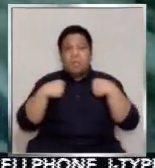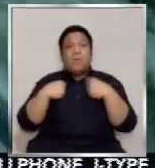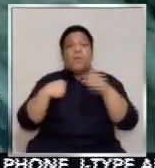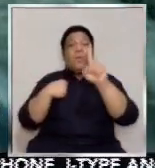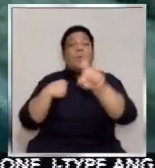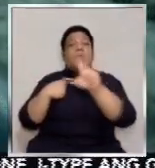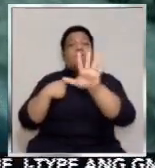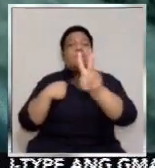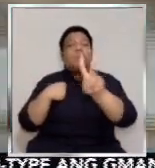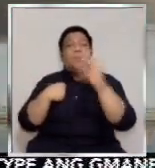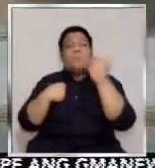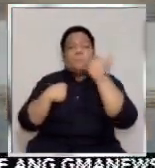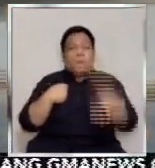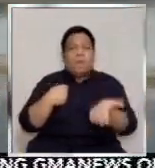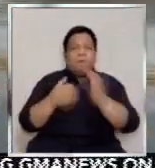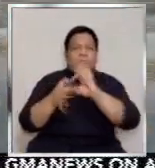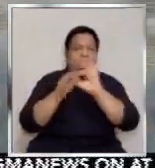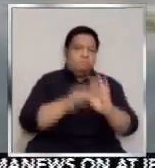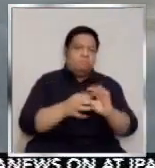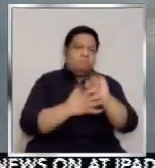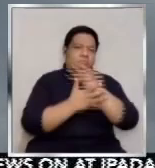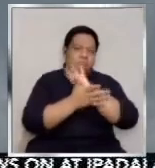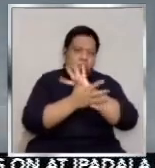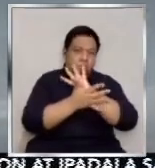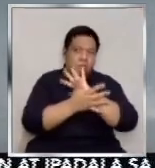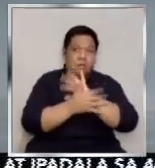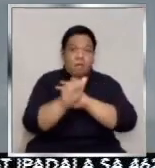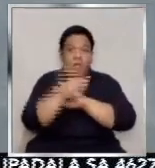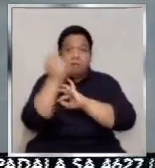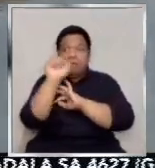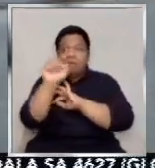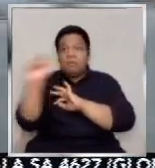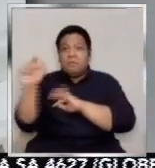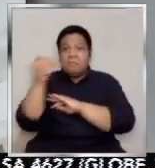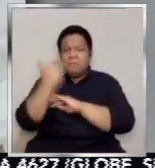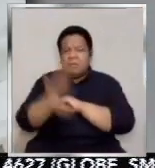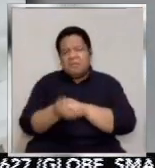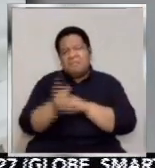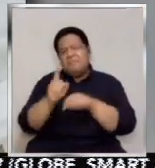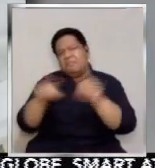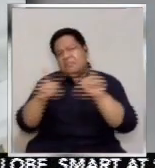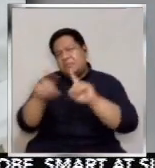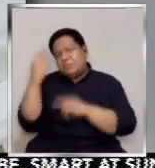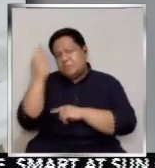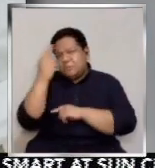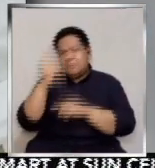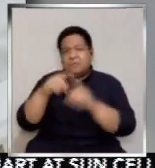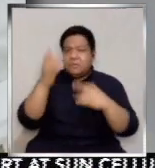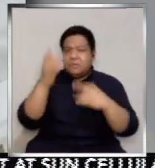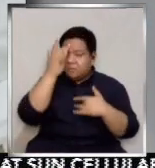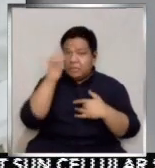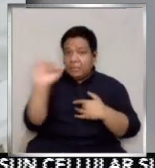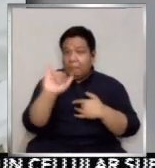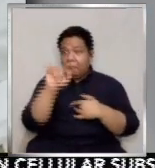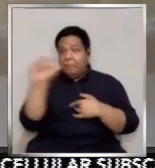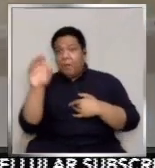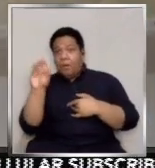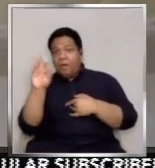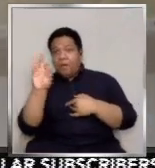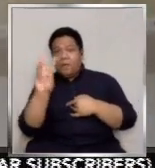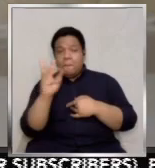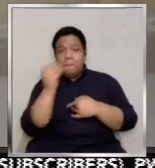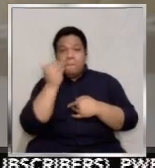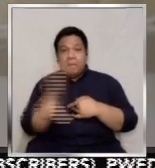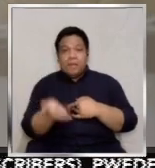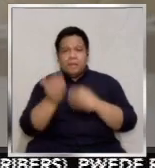dahil sa COVID-19. Ang iba ay namatay sa natural causes o ibang sakit, gaya ng isang OFW na namatay sa bahay kaninga